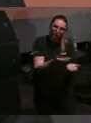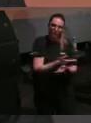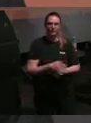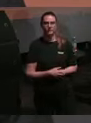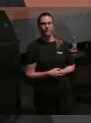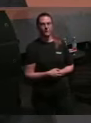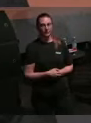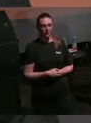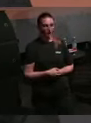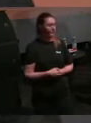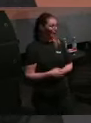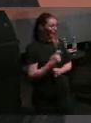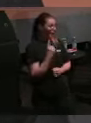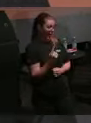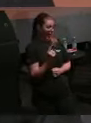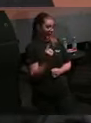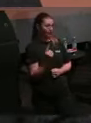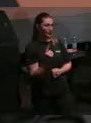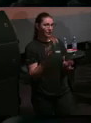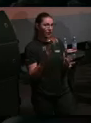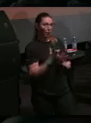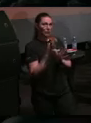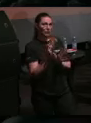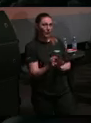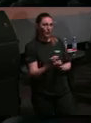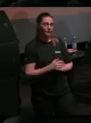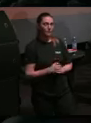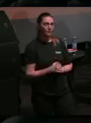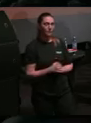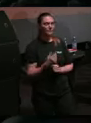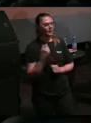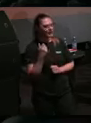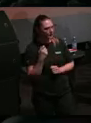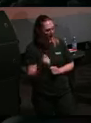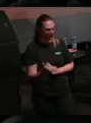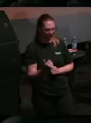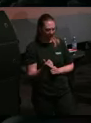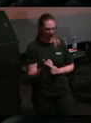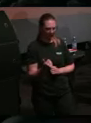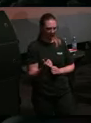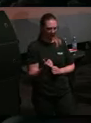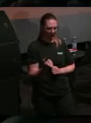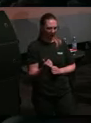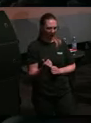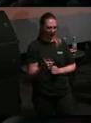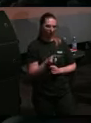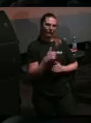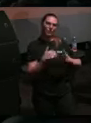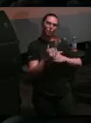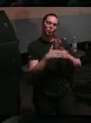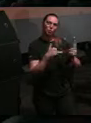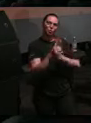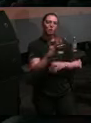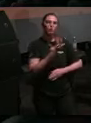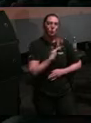Bare en liten viktig ting der. Det har sjelden blitt bygd så mye ny kraft på kort tid